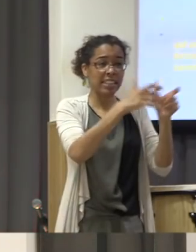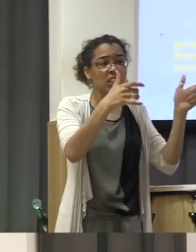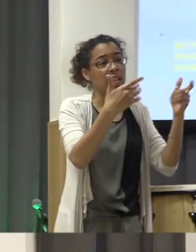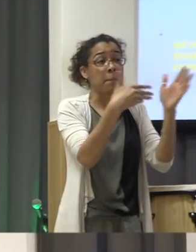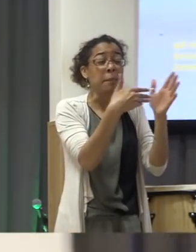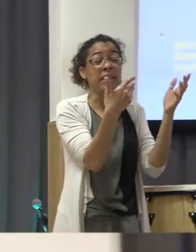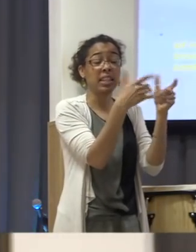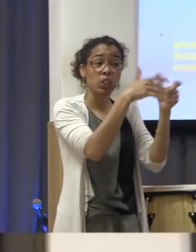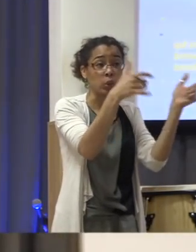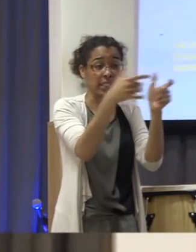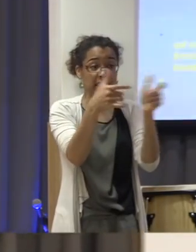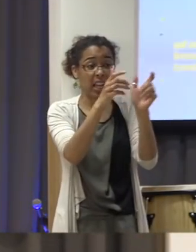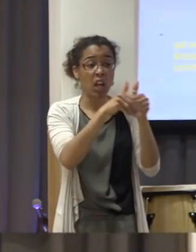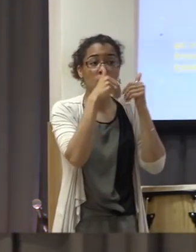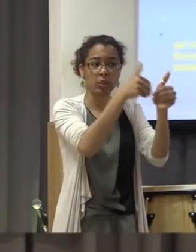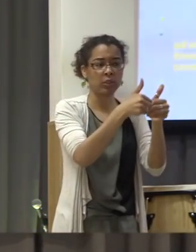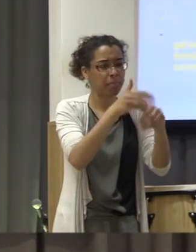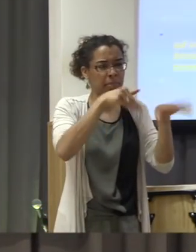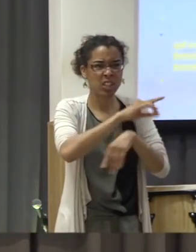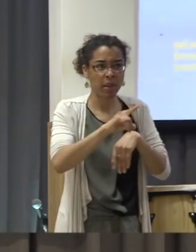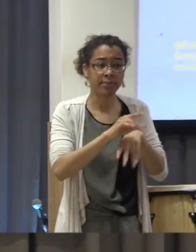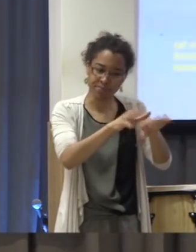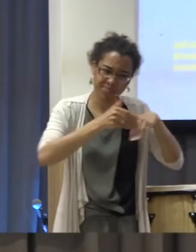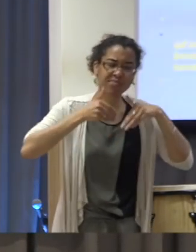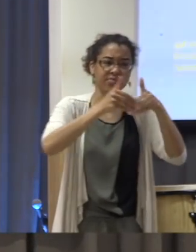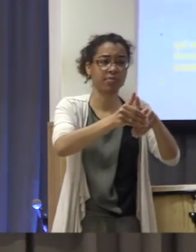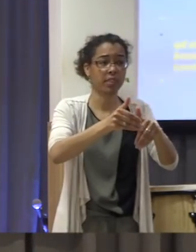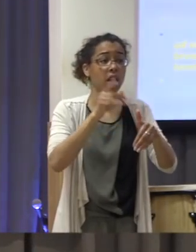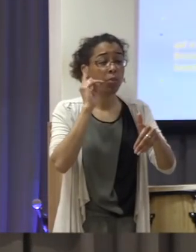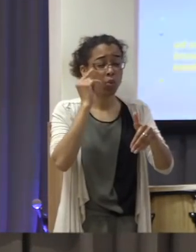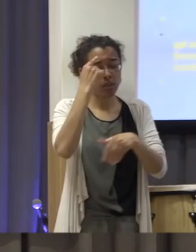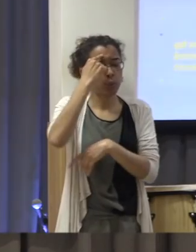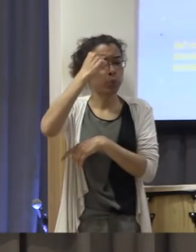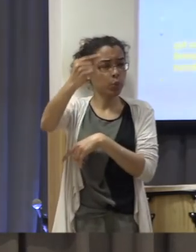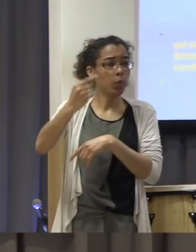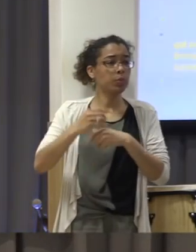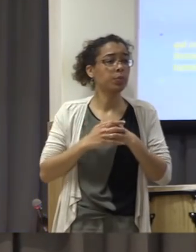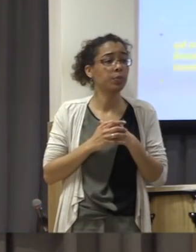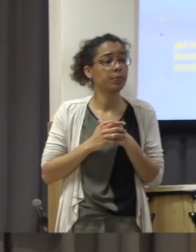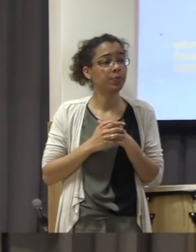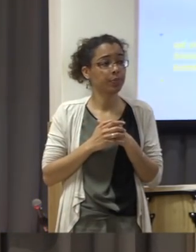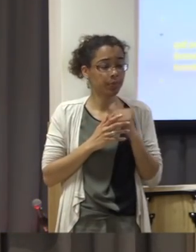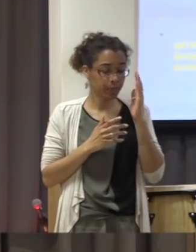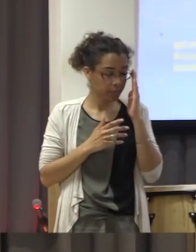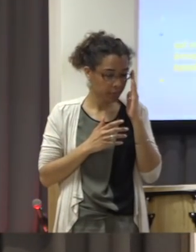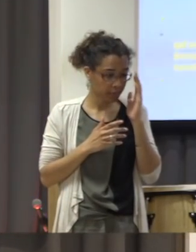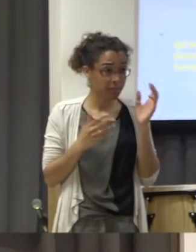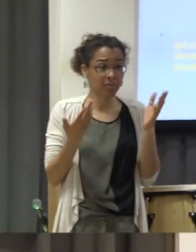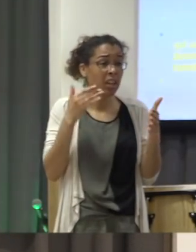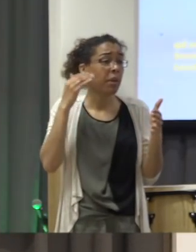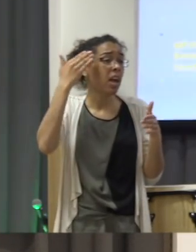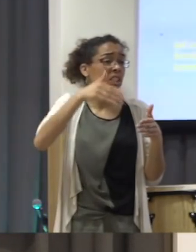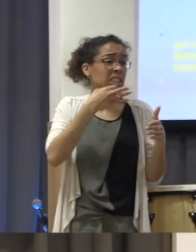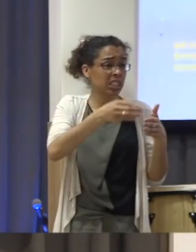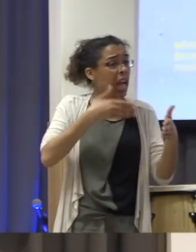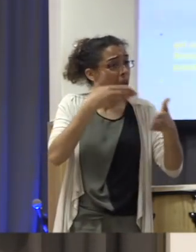pas. Continue encore. Parce que tu crois. J'ai dit qu'il y a des épreuves.